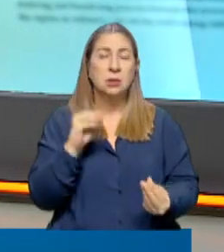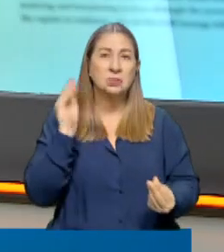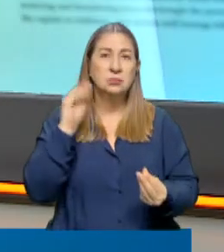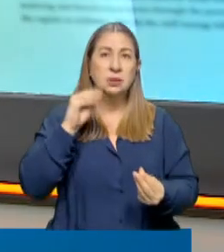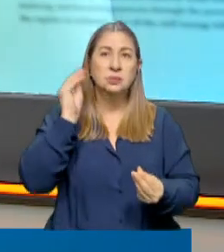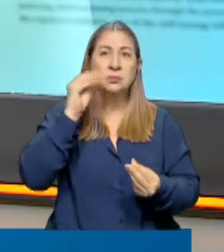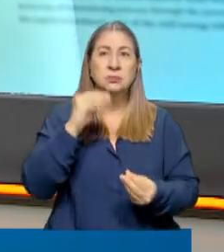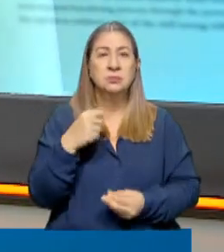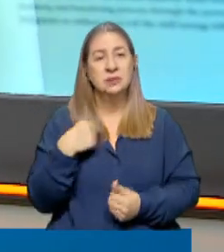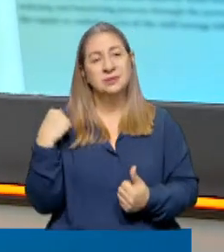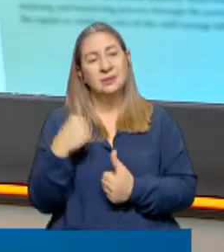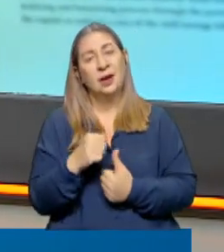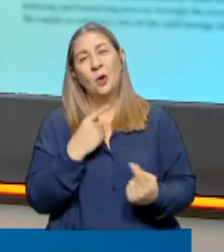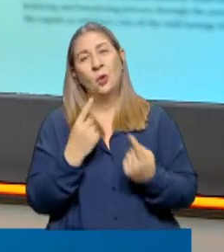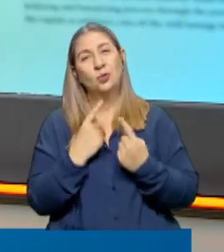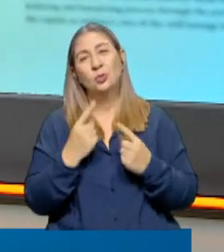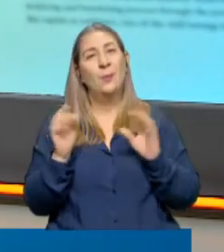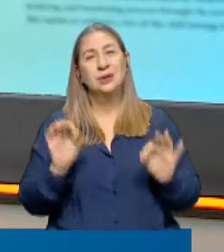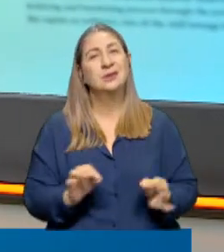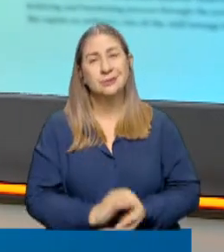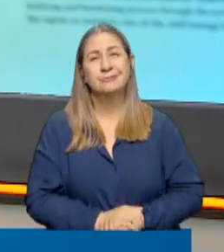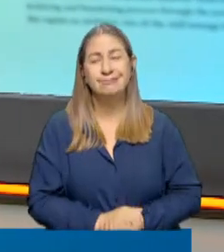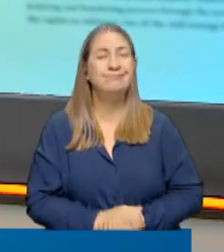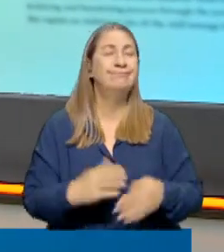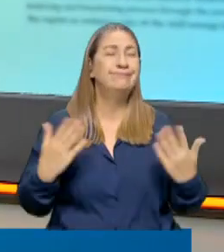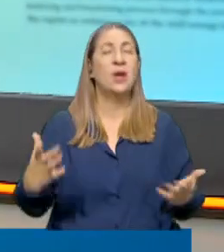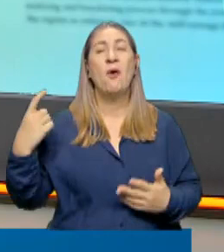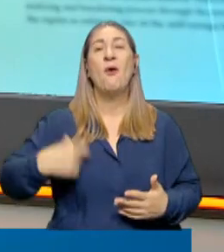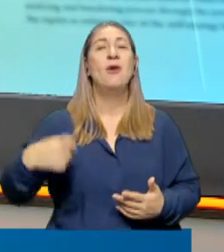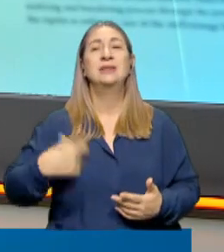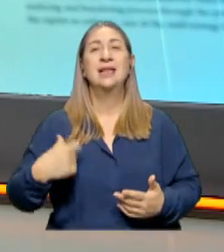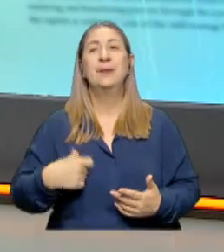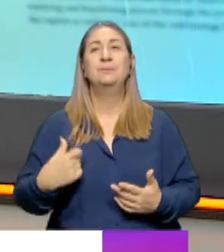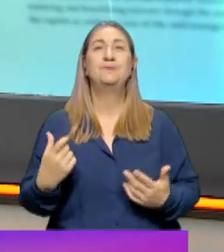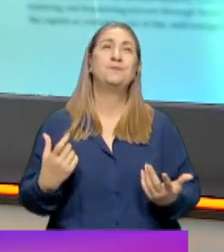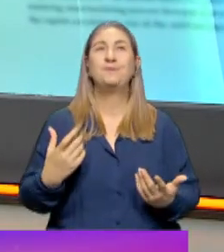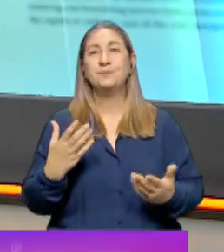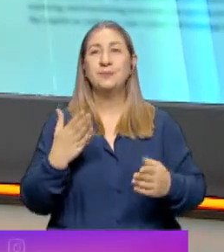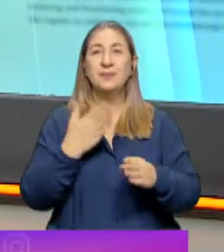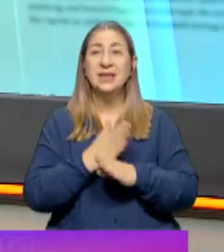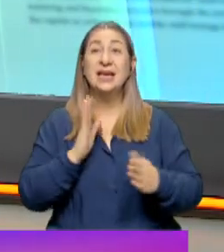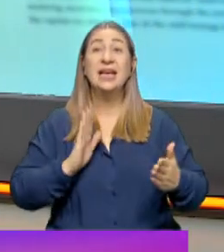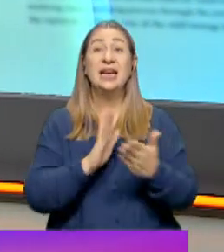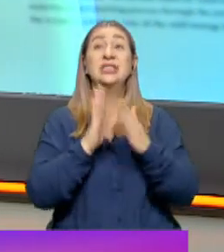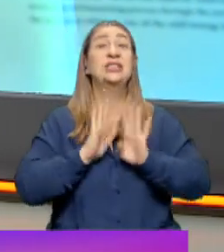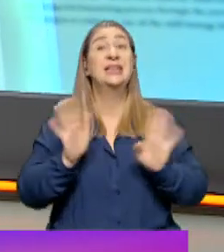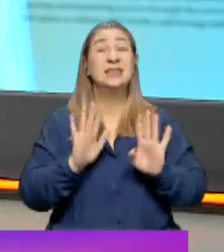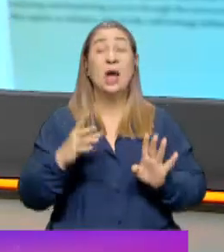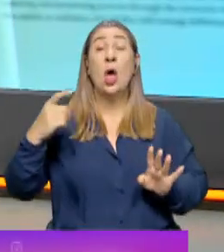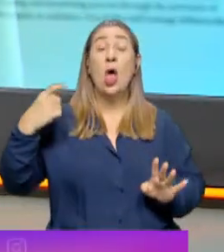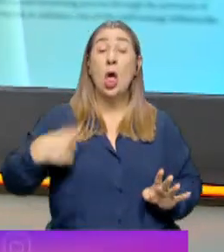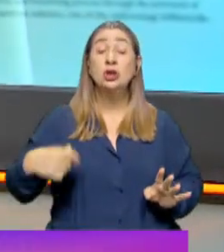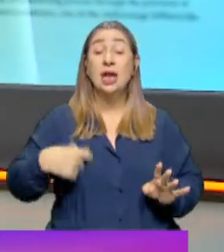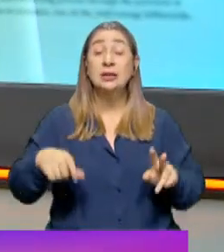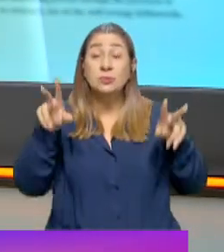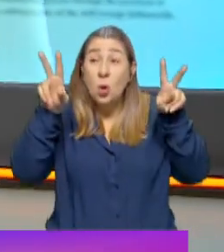da biz tekrar konuşmak durumunda kaldık. Yani özelleştirilmeye aslında karşı olduğumuzdan değil,